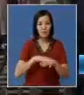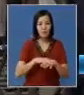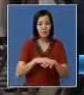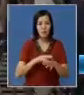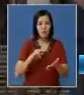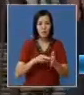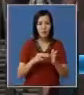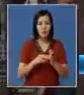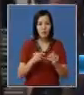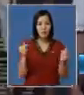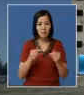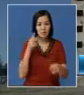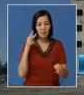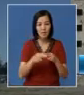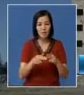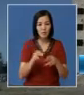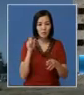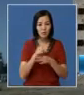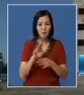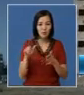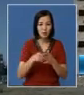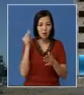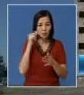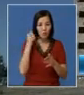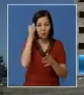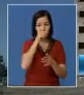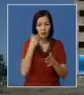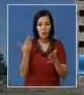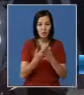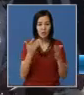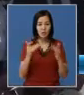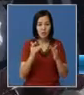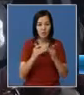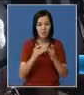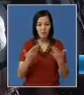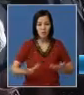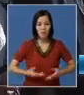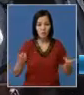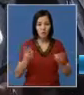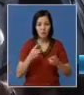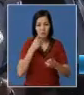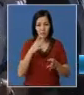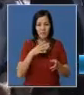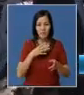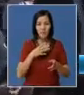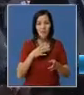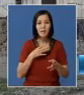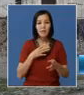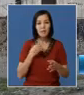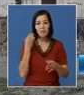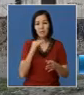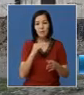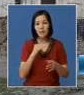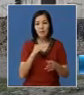жоспар бойынша аяқтауды тапсырды. Жаңа оқу жылына үлгеріп, білімгерлер жаңа жатақханаға қоныстану қажеттігін айтты. Бұл ретте сапаны